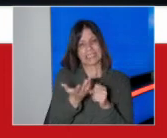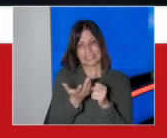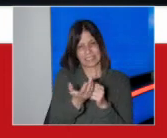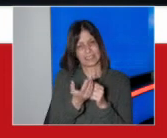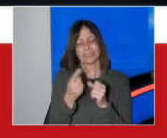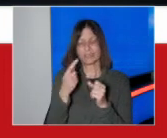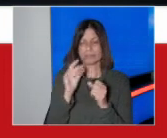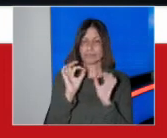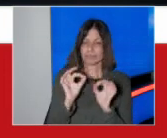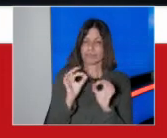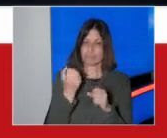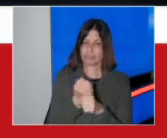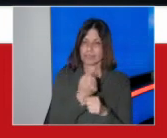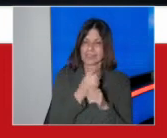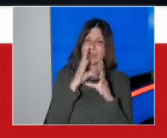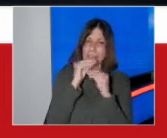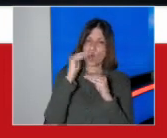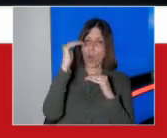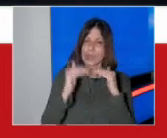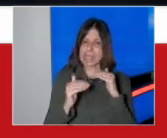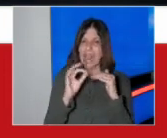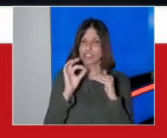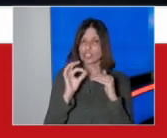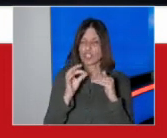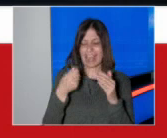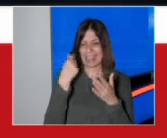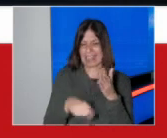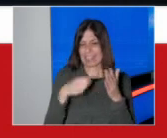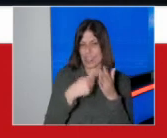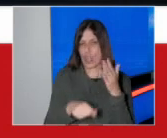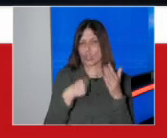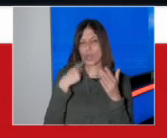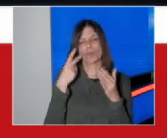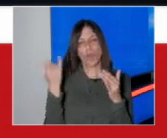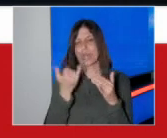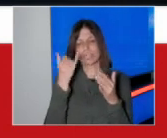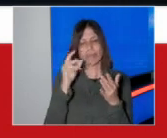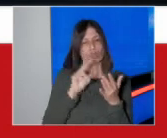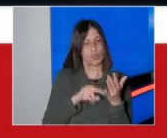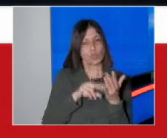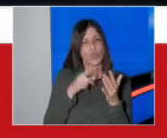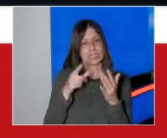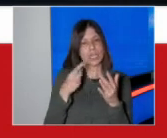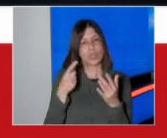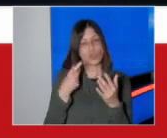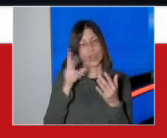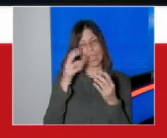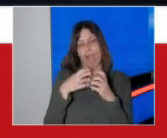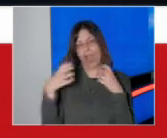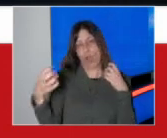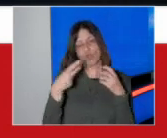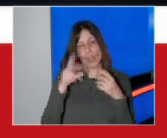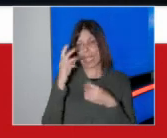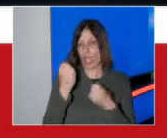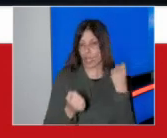אז הלכה למעשה כל הדיבור על הוזלת הסל הקניות שלנו, שאנחנו רואים כל הזמן את התמונות רצות, זה מהלך הרבה יותר ארוך, הרבה יותר